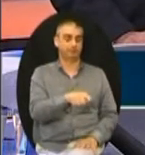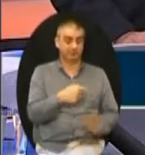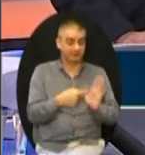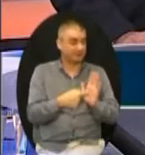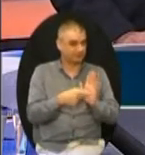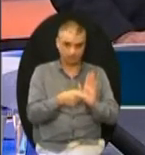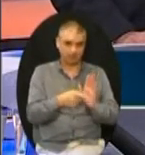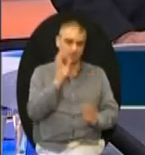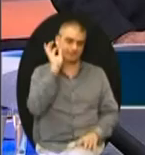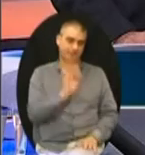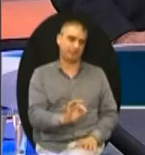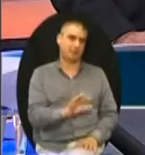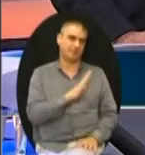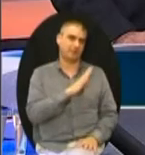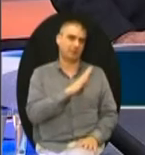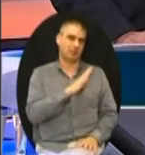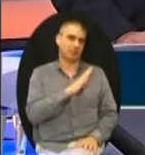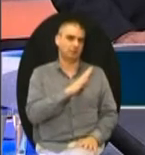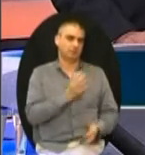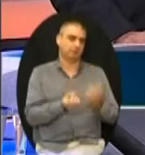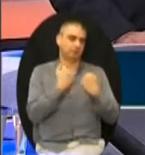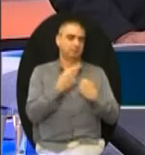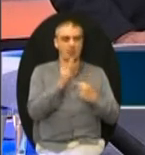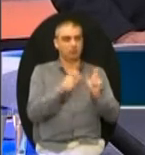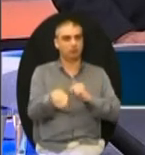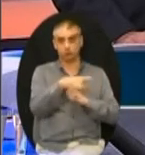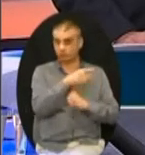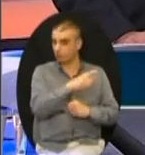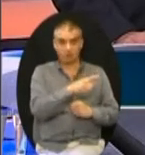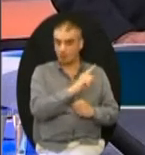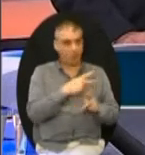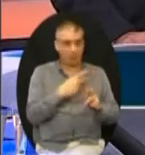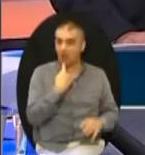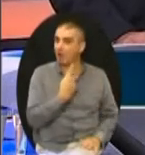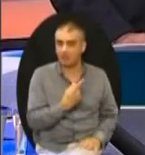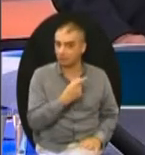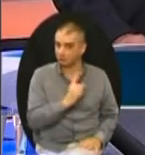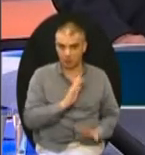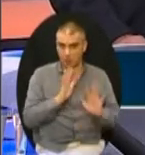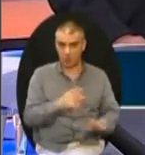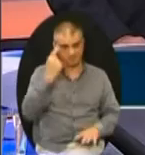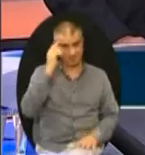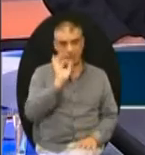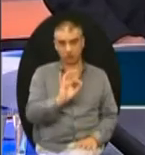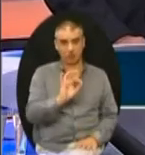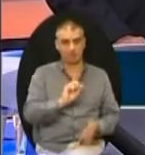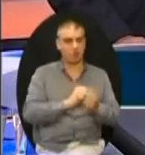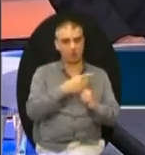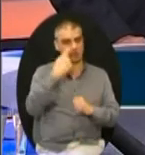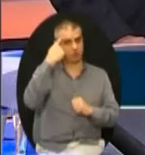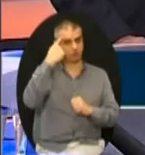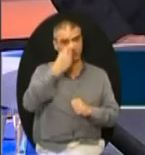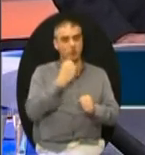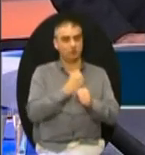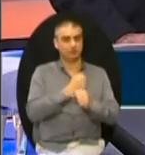והעילה לכך היא הפגיעה והסכנה שנגרמת לאותם אנשים שאתה לא רק אומר שאתה לא אוהב את הדעות שלהם או שאתה חושב